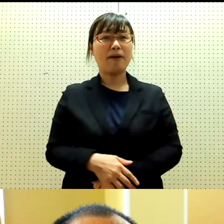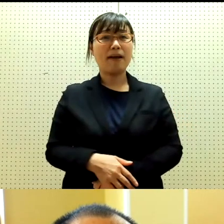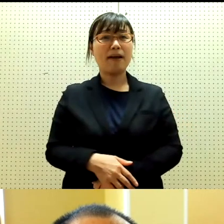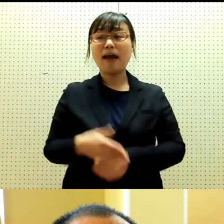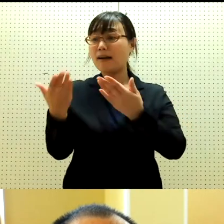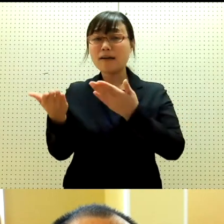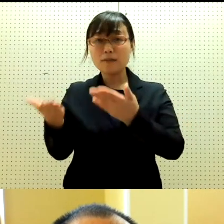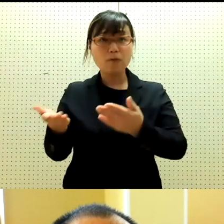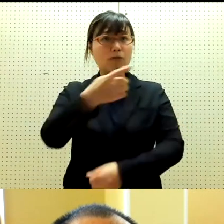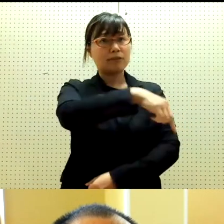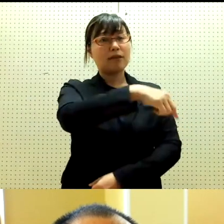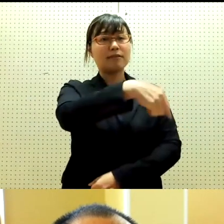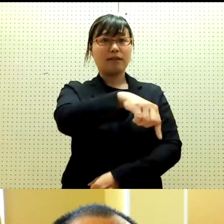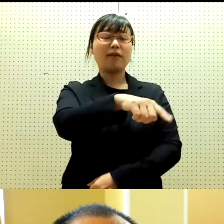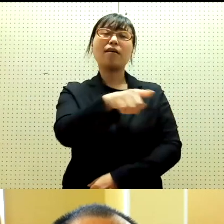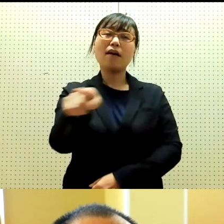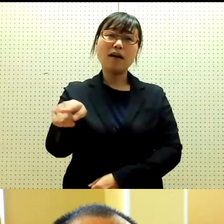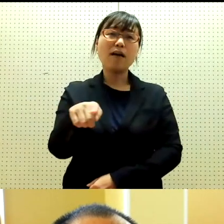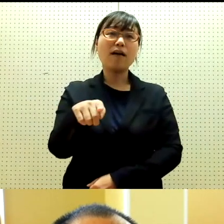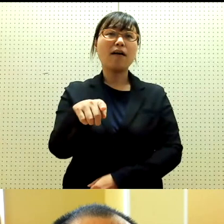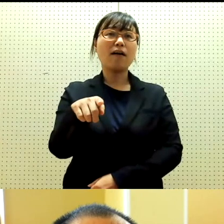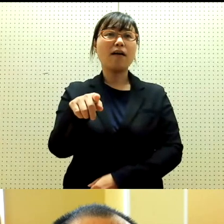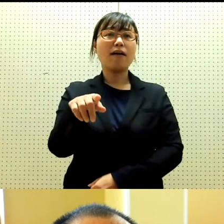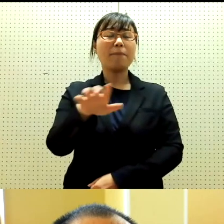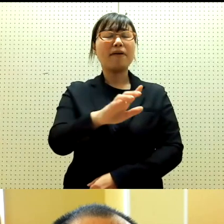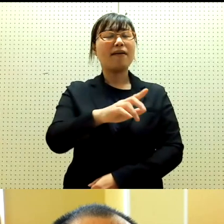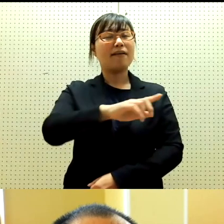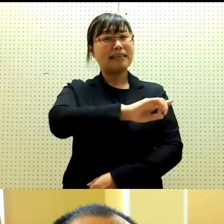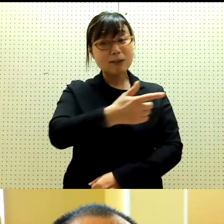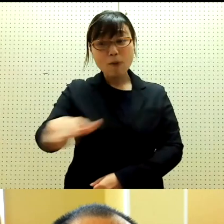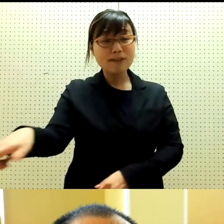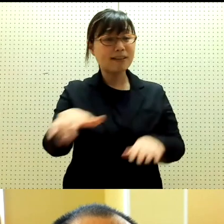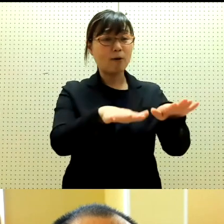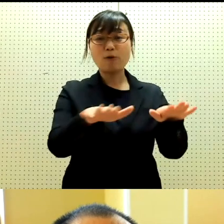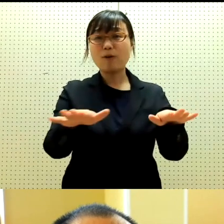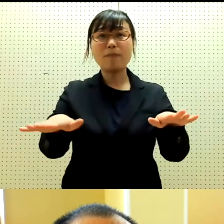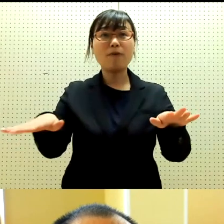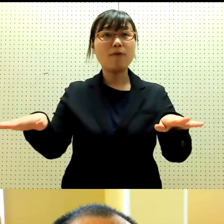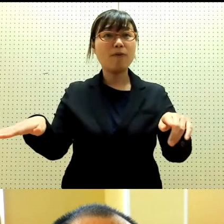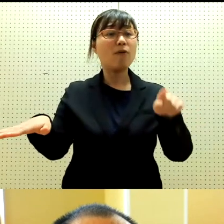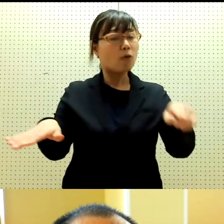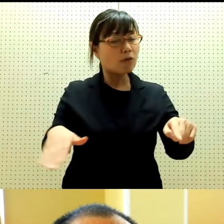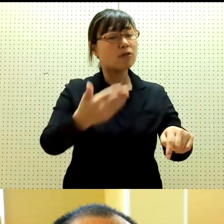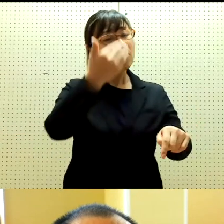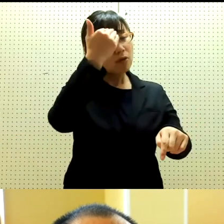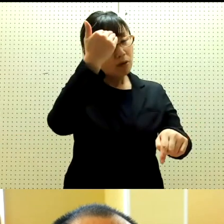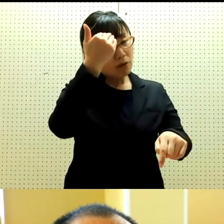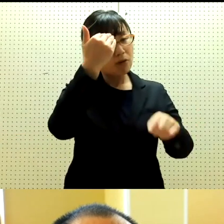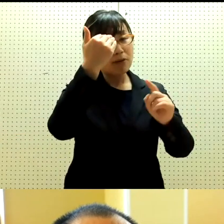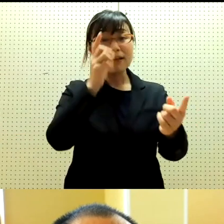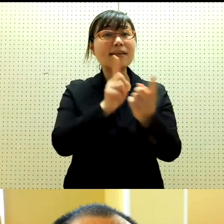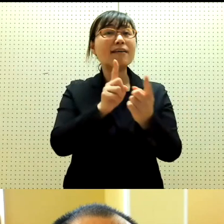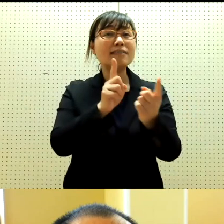が、そのいろんなですね、いろんな子の、こういう、困難に対してはこういうのが有効みたいなもの